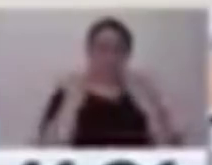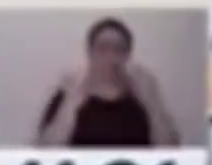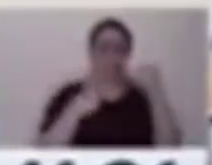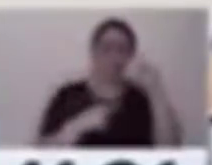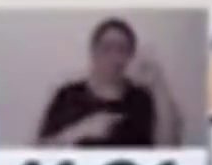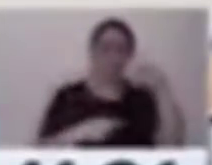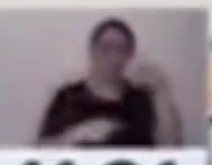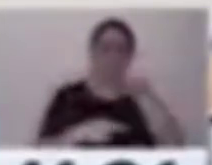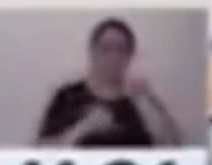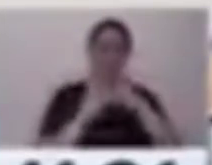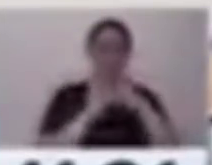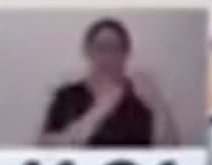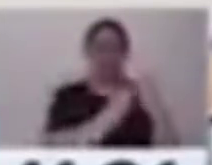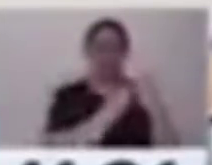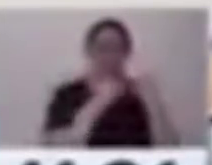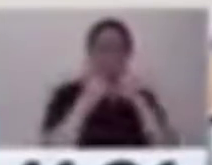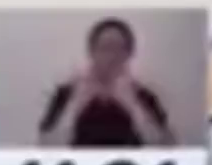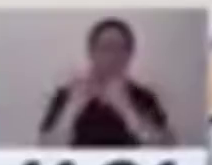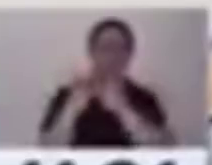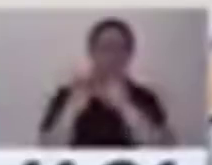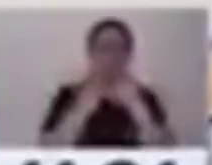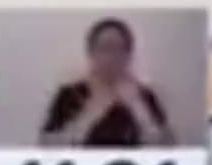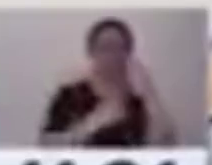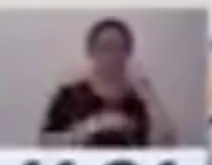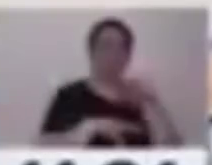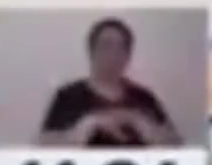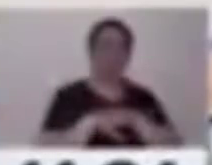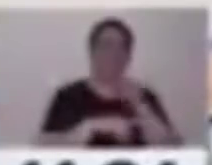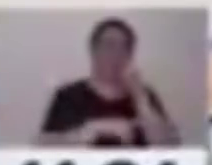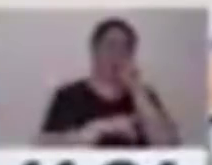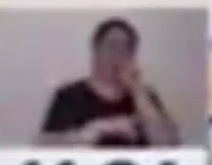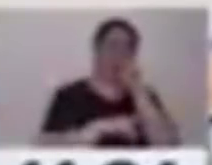maraming salamat po at manatili sana tayong